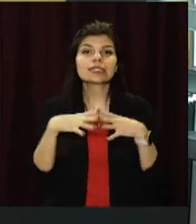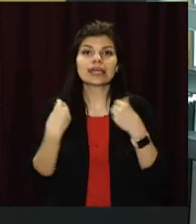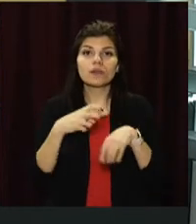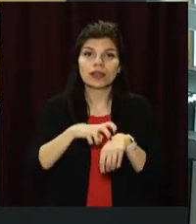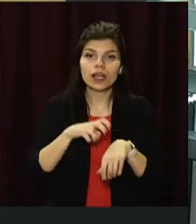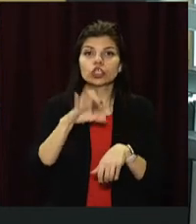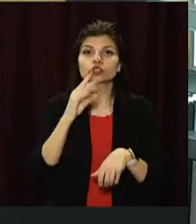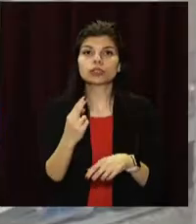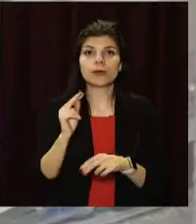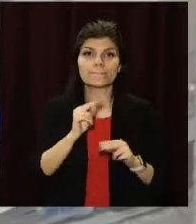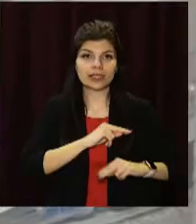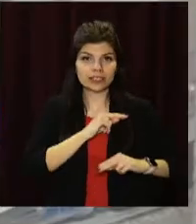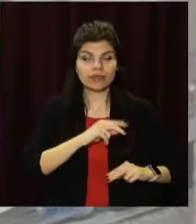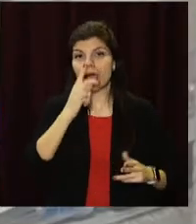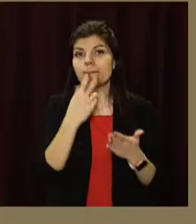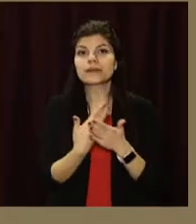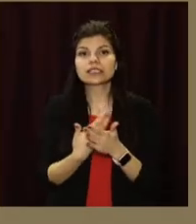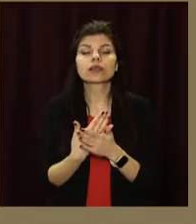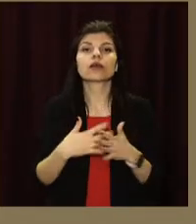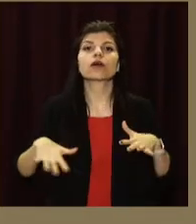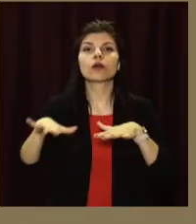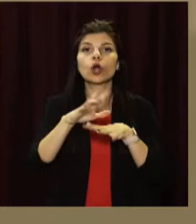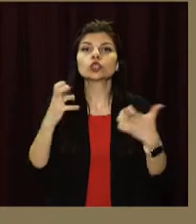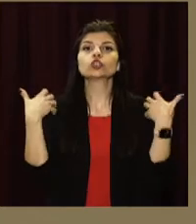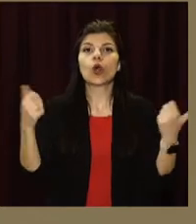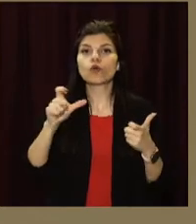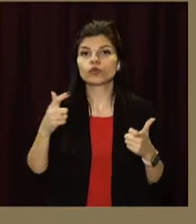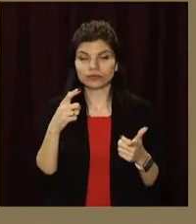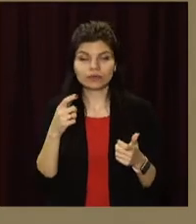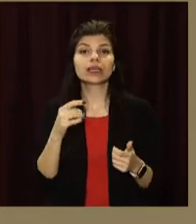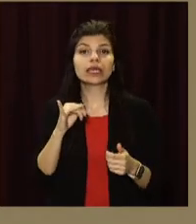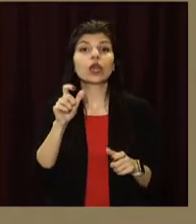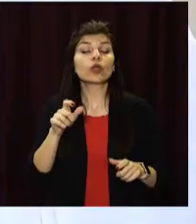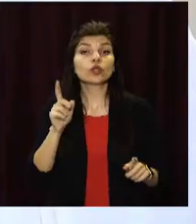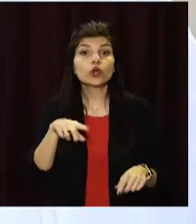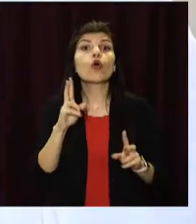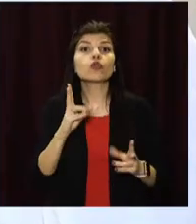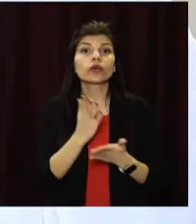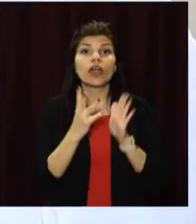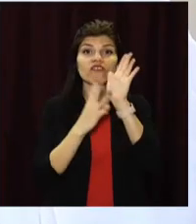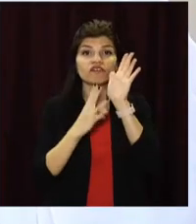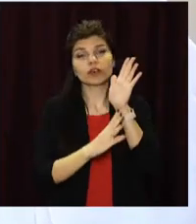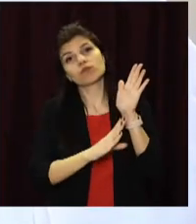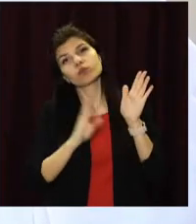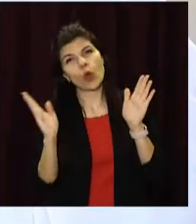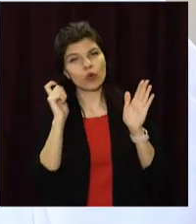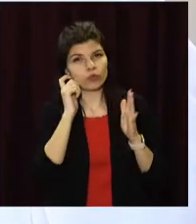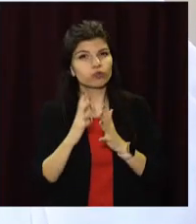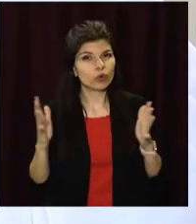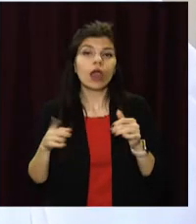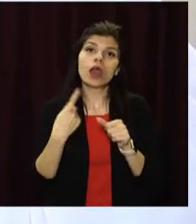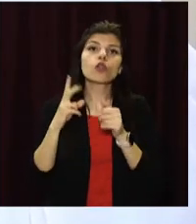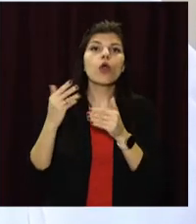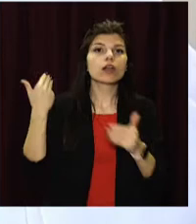лікарям, соцпрацівникам та представникам галузі громадського здоров'я, а також тим, кому за 80 або попередньо записався